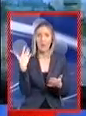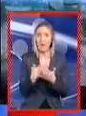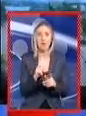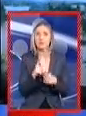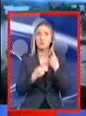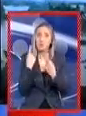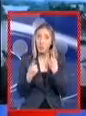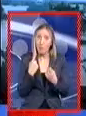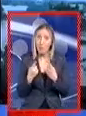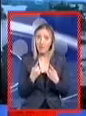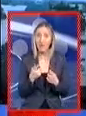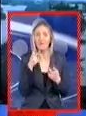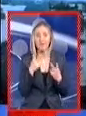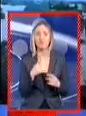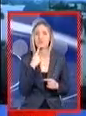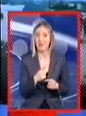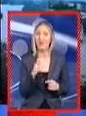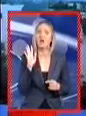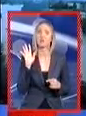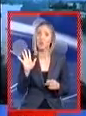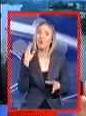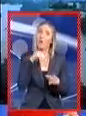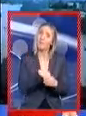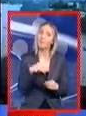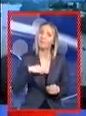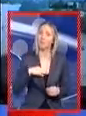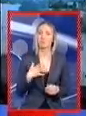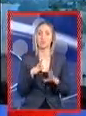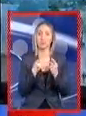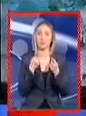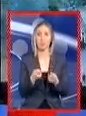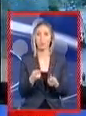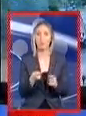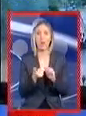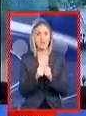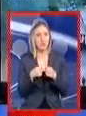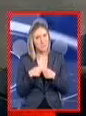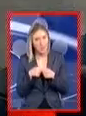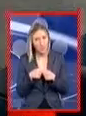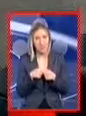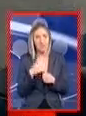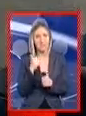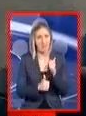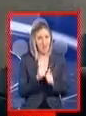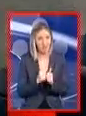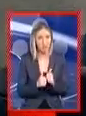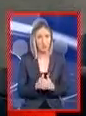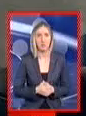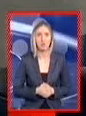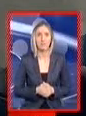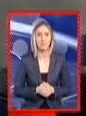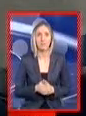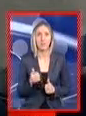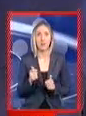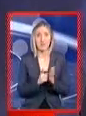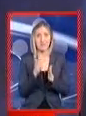spominjali, a gde je neophodno da se kaže i njihov učinak u svemu tome. Što se tiče samih sportskih organizacija, takmičenja, sezone